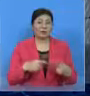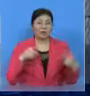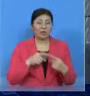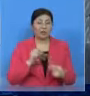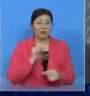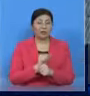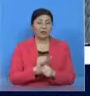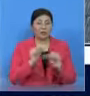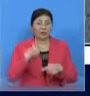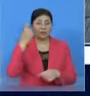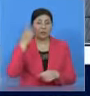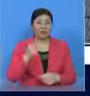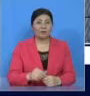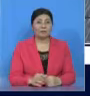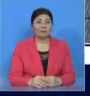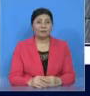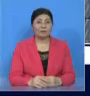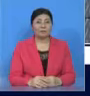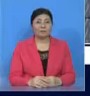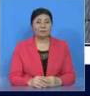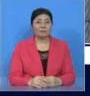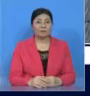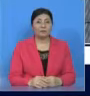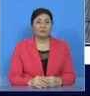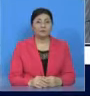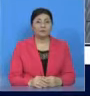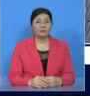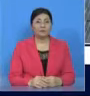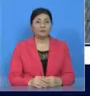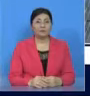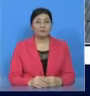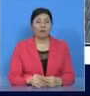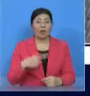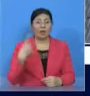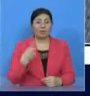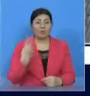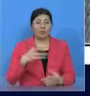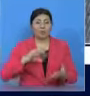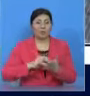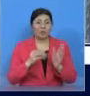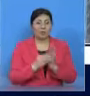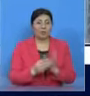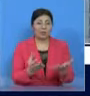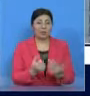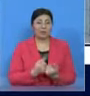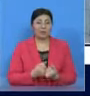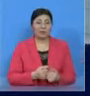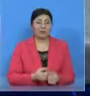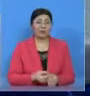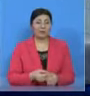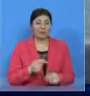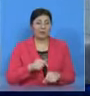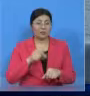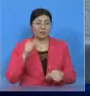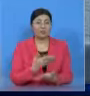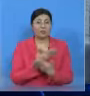біледі. Защитит ли от нового штамма коронавируса омикрон? Вот это вот прививка. Алғашқы екі компонентті алғанымда аса қатты теріс